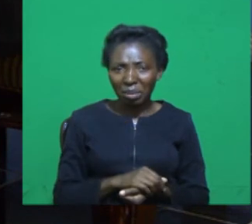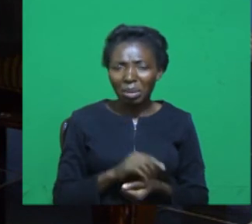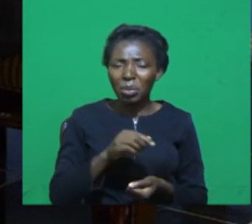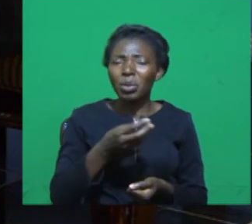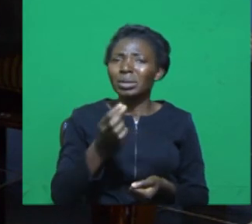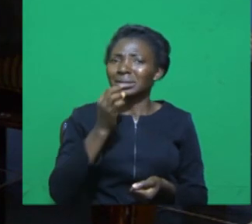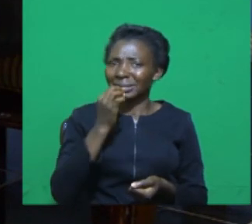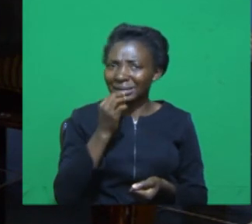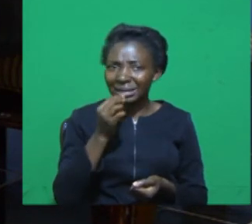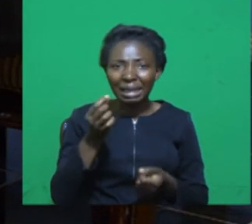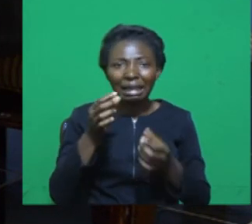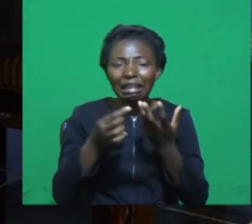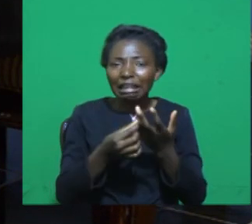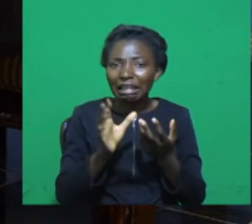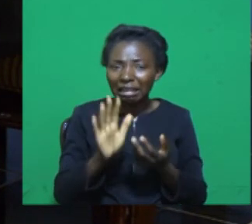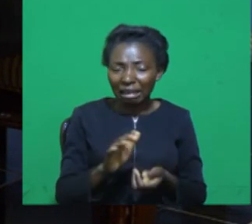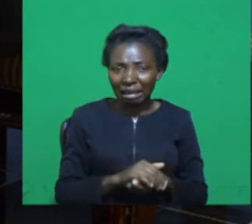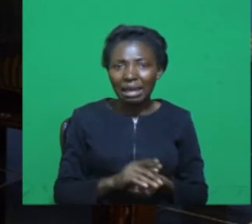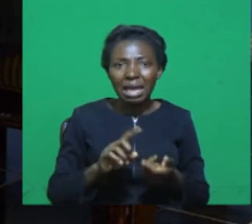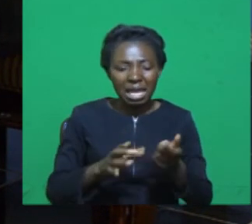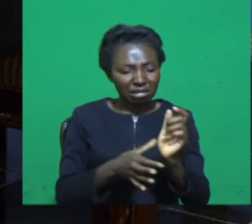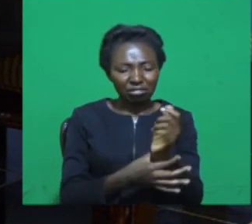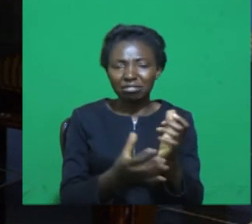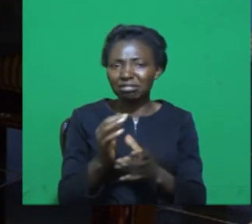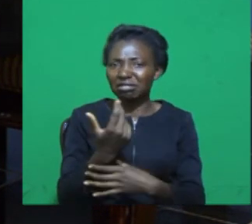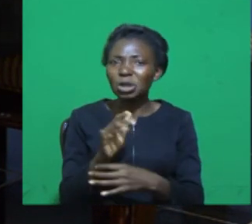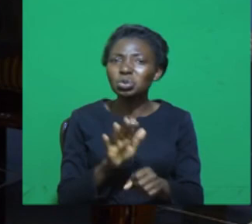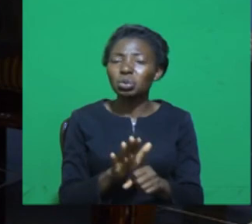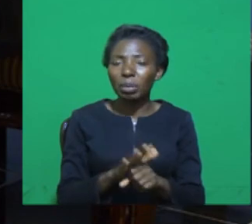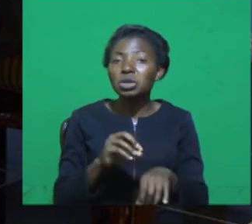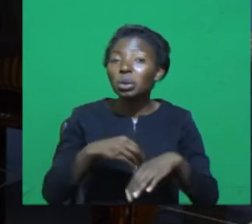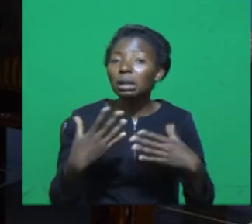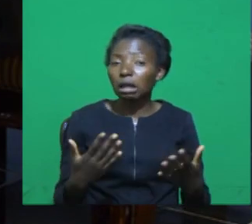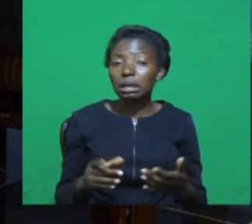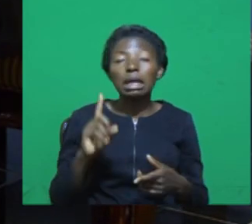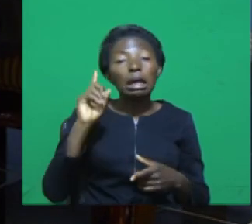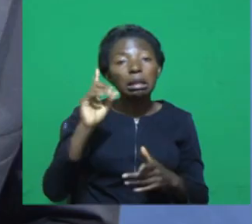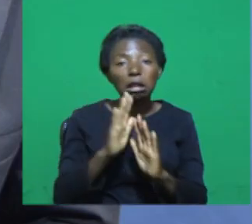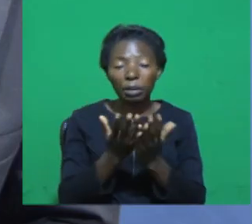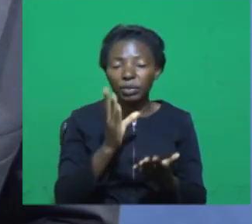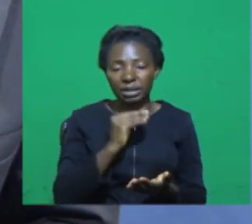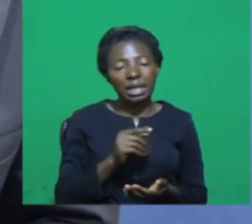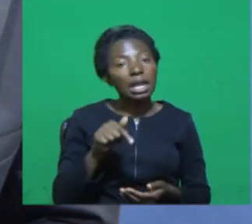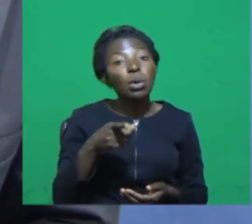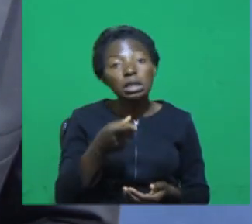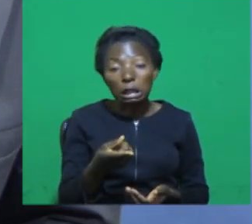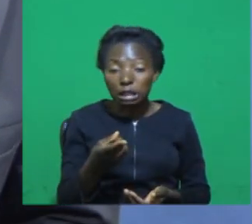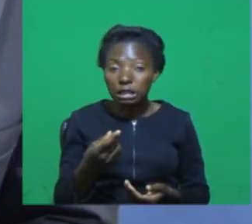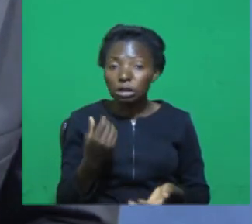kakamonerwa kudai munzeve, vanomonerera nezvimacheni mumaoko. Saka ndozviri kunzi nebhaibheri ndozvezvaita vana